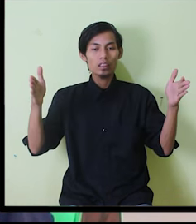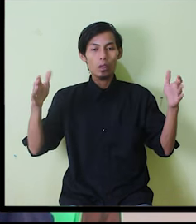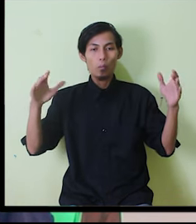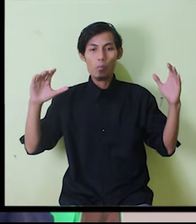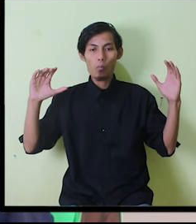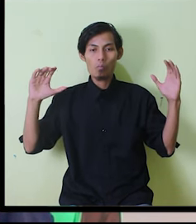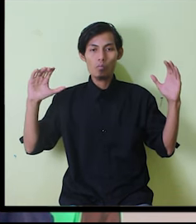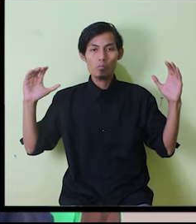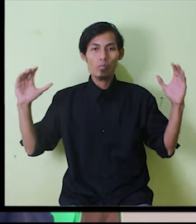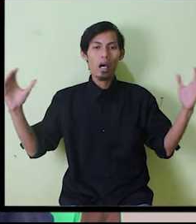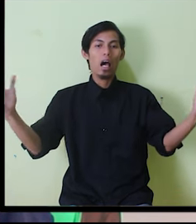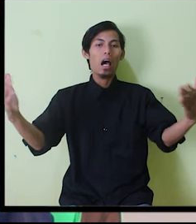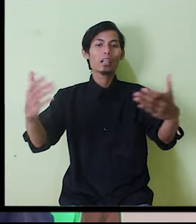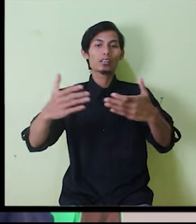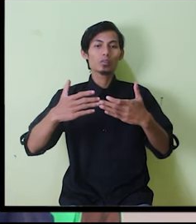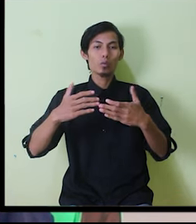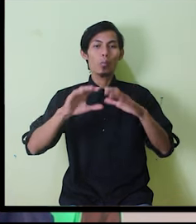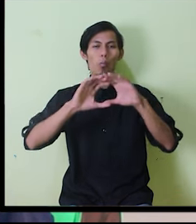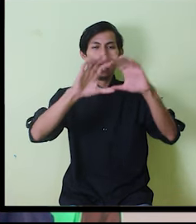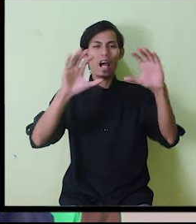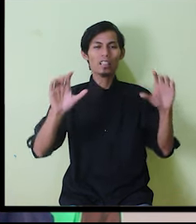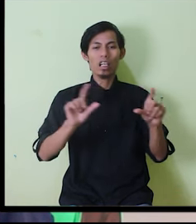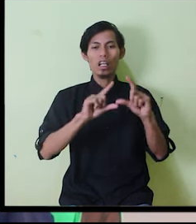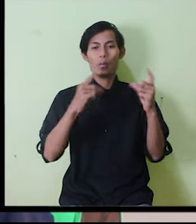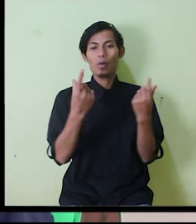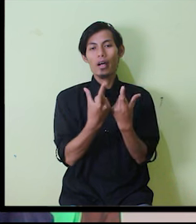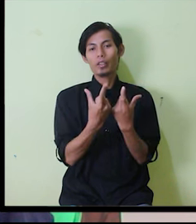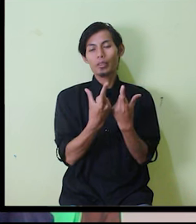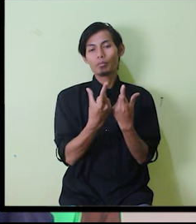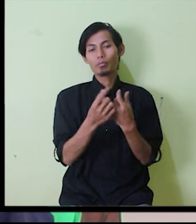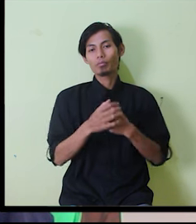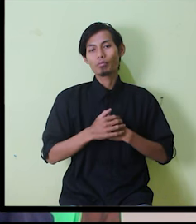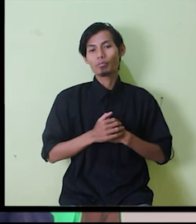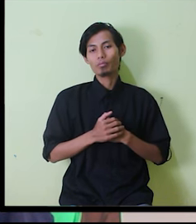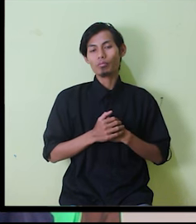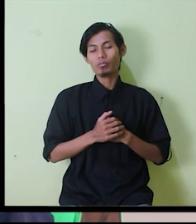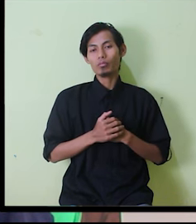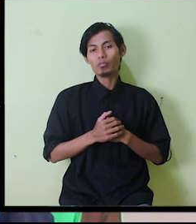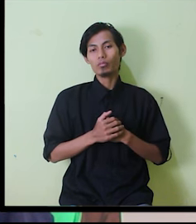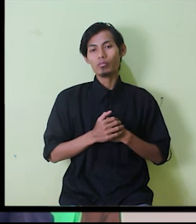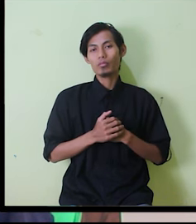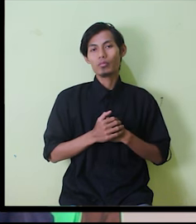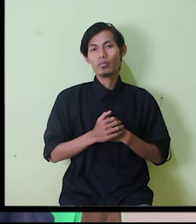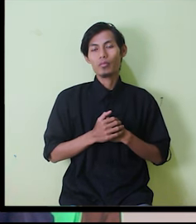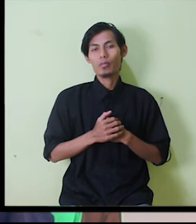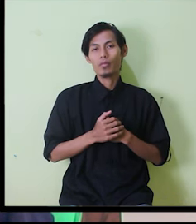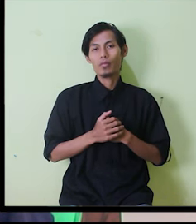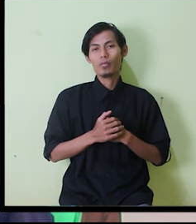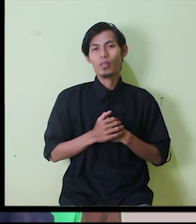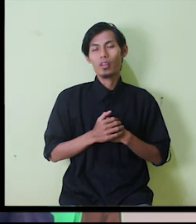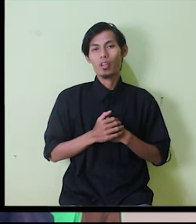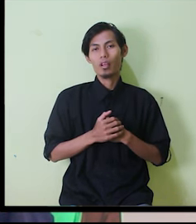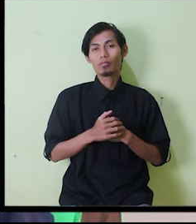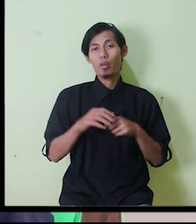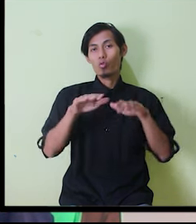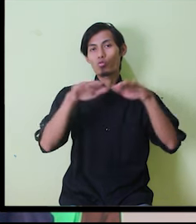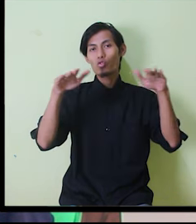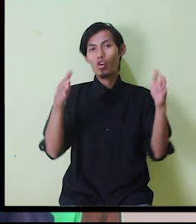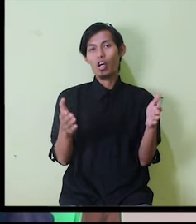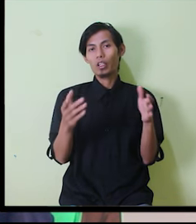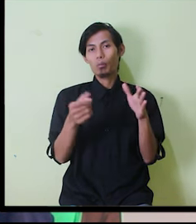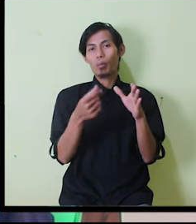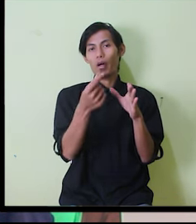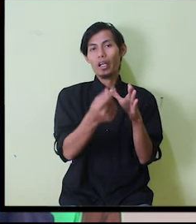hanya merangkul banyak merangkul banyak Iya banyak lembaga dan sebisa mungkin apa